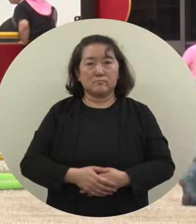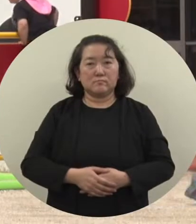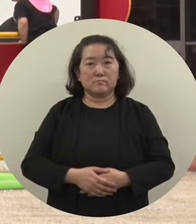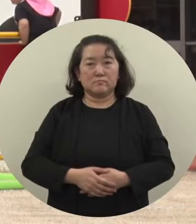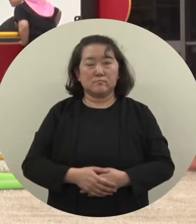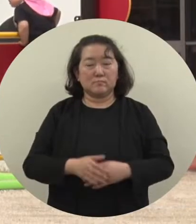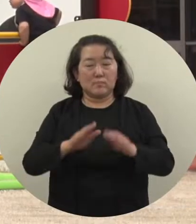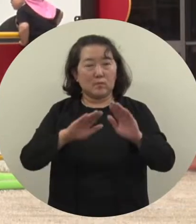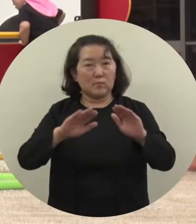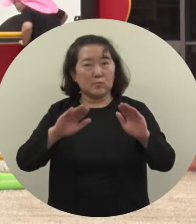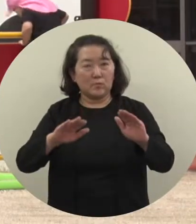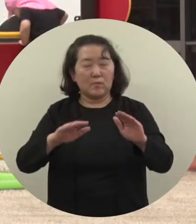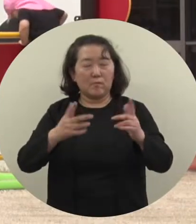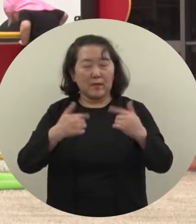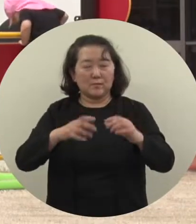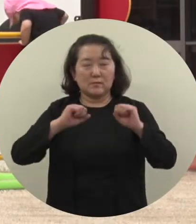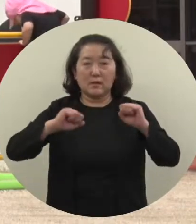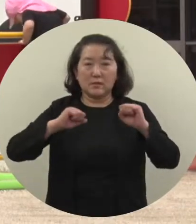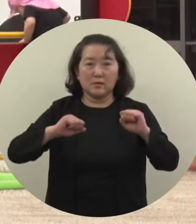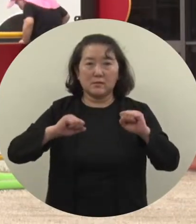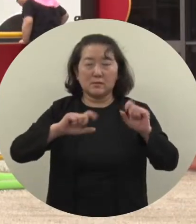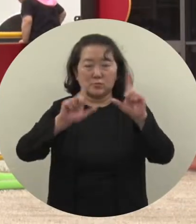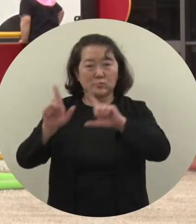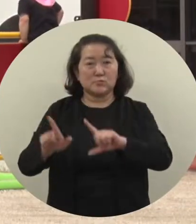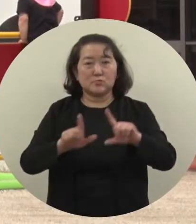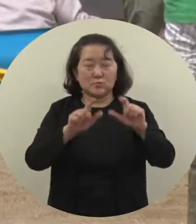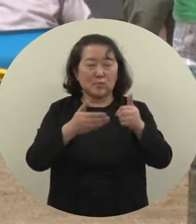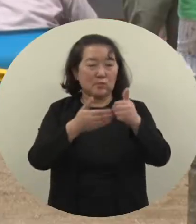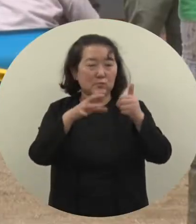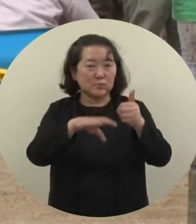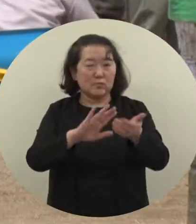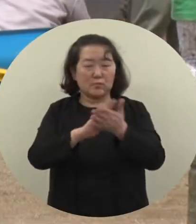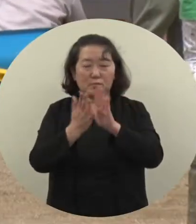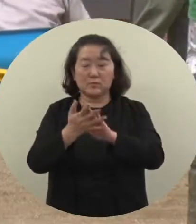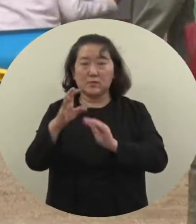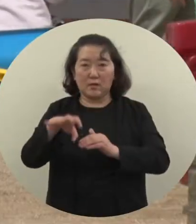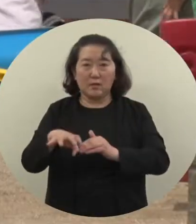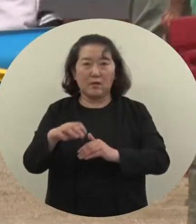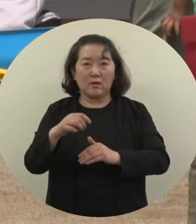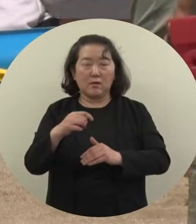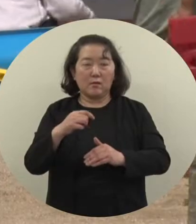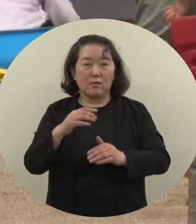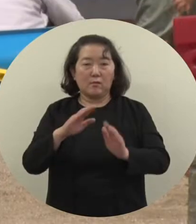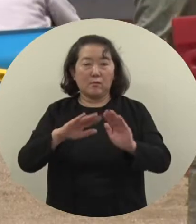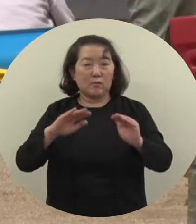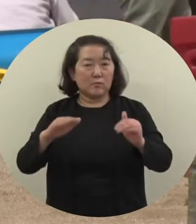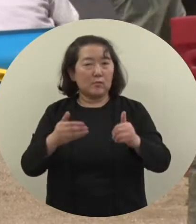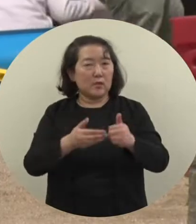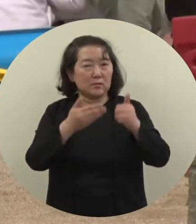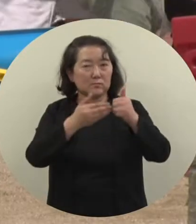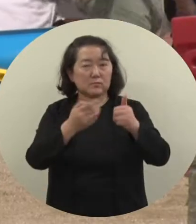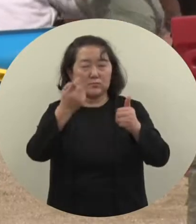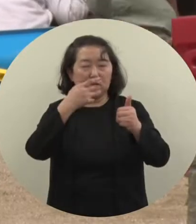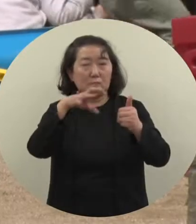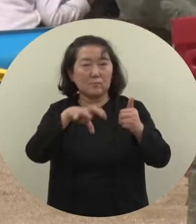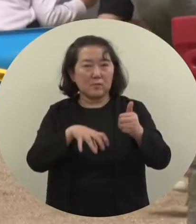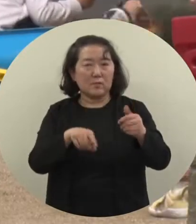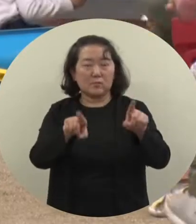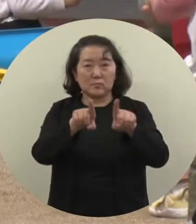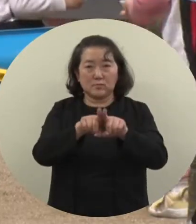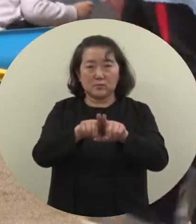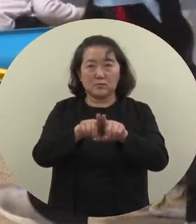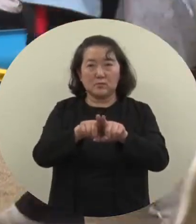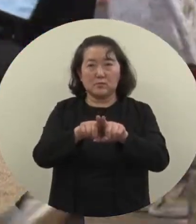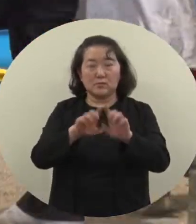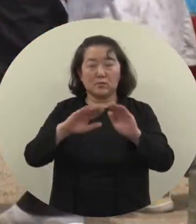園児たちが毎日元気いっぱい過ごしている保育所や幼稚園は、子どもたちを育む学びの場であると同